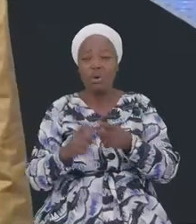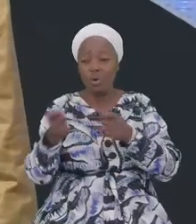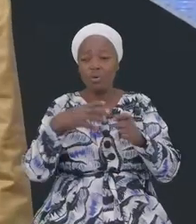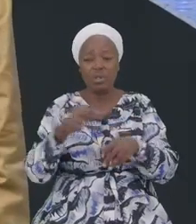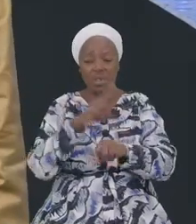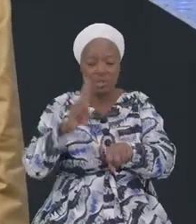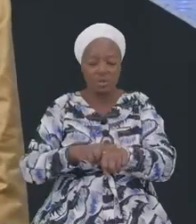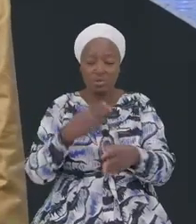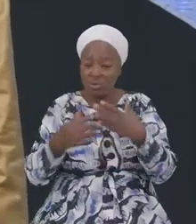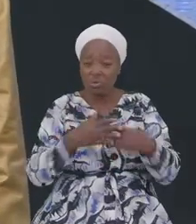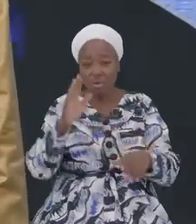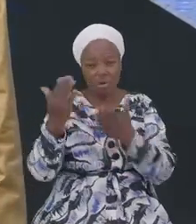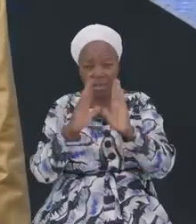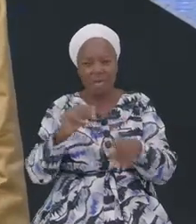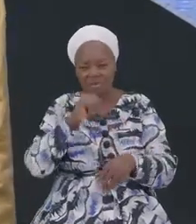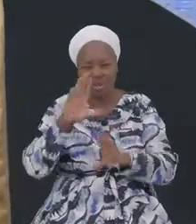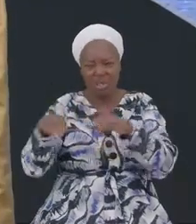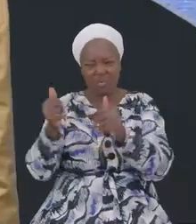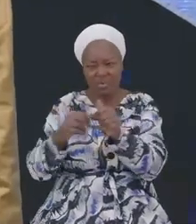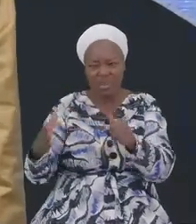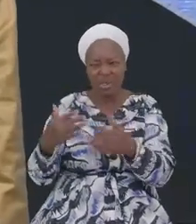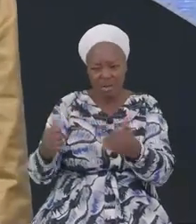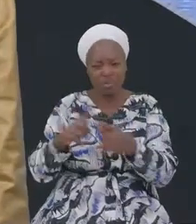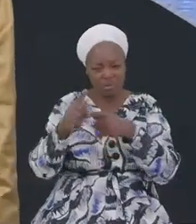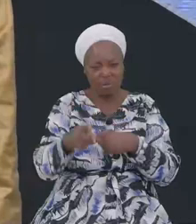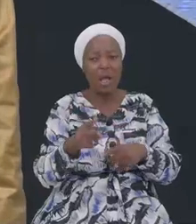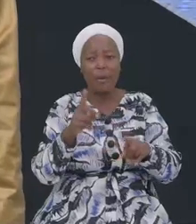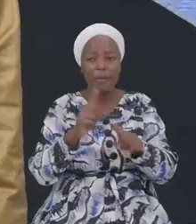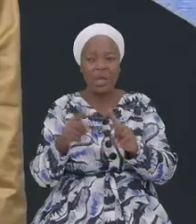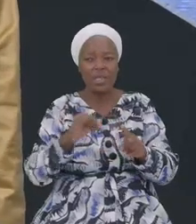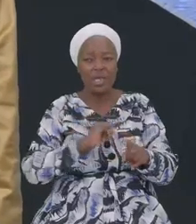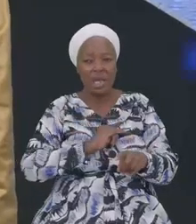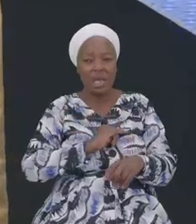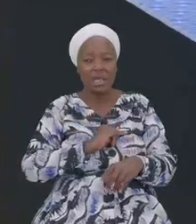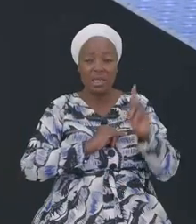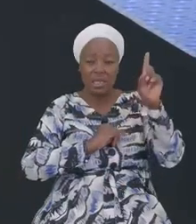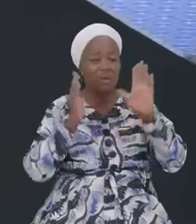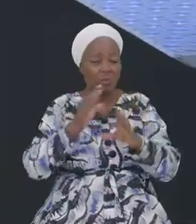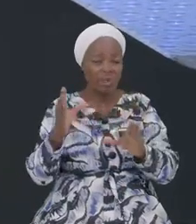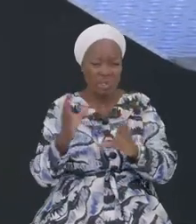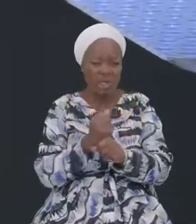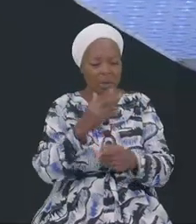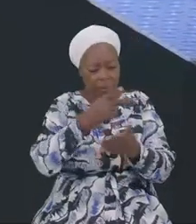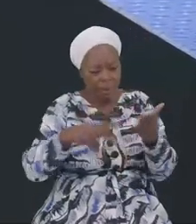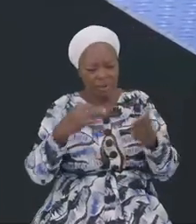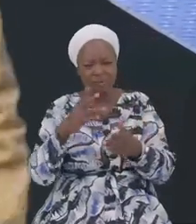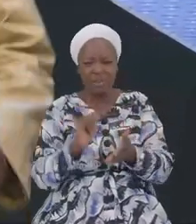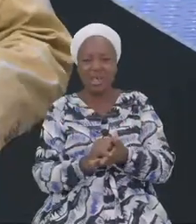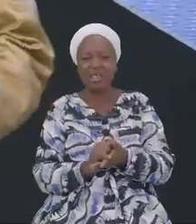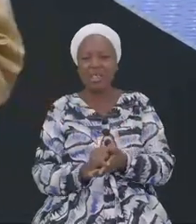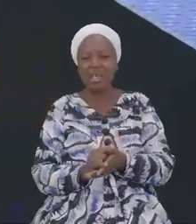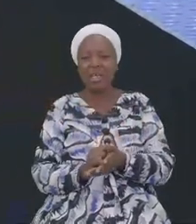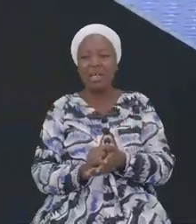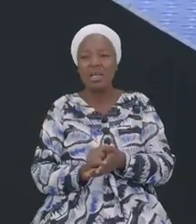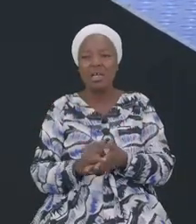même s'il est un serviteur. Je ne veux pas te laisser toute chose maintenant. Je vais donner une partie de ce royaume à ce